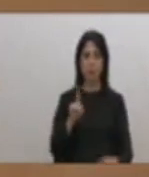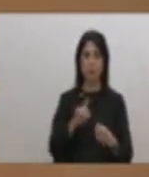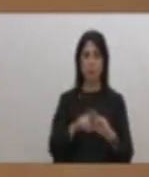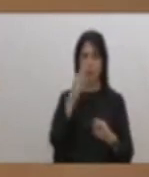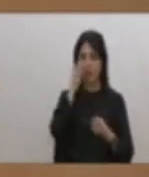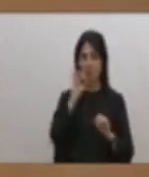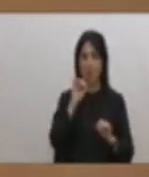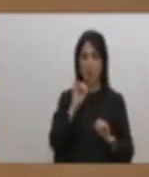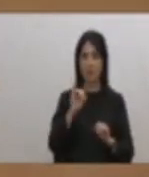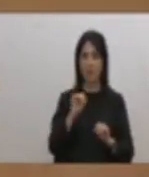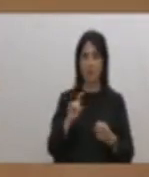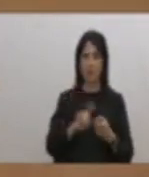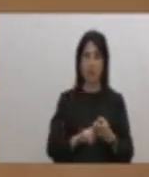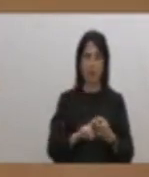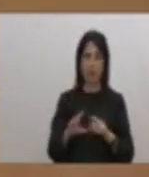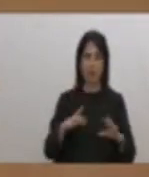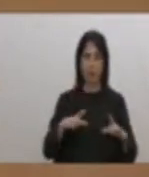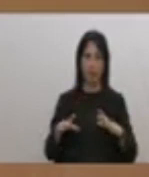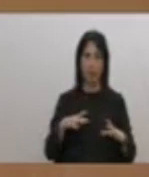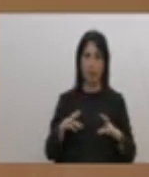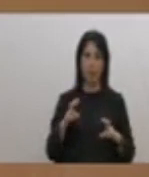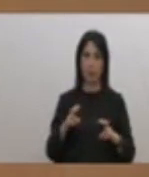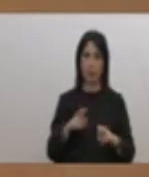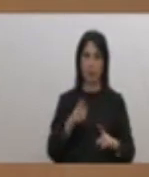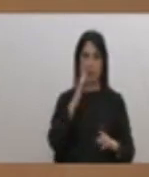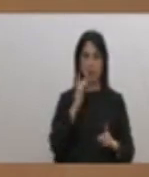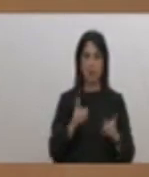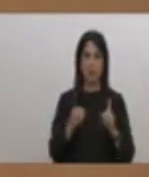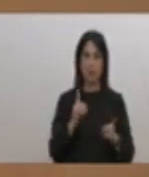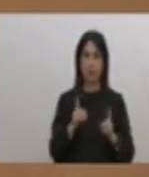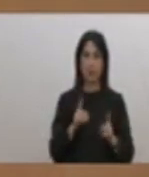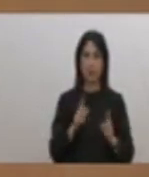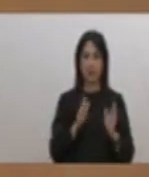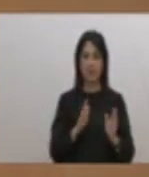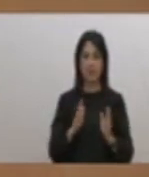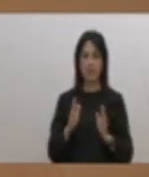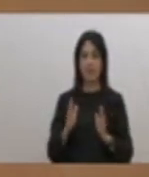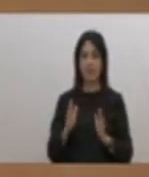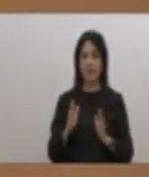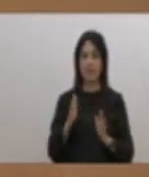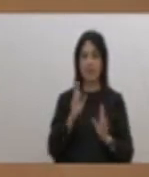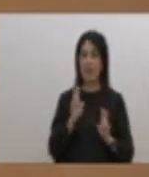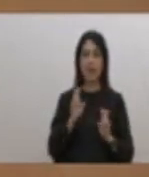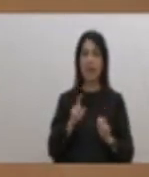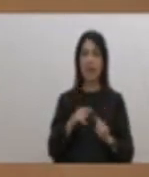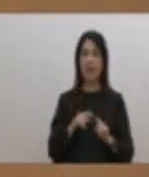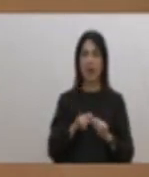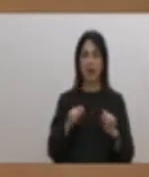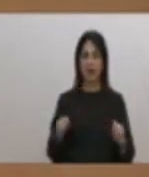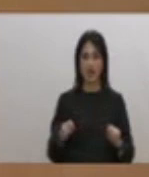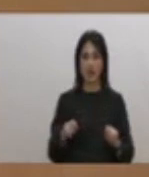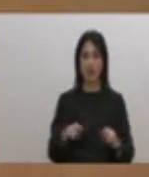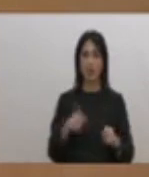სახალხო დამცველთან დაკავშირებულ სპეკულაციებს, სინამდვილეში წესი სახალხო არჩევის ხდება უფრო გახსნილი